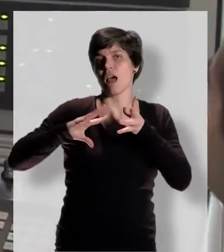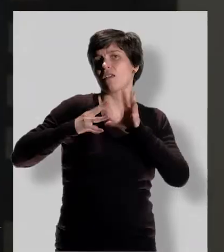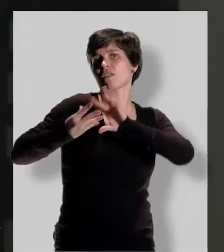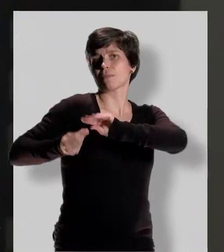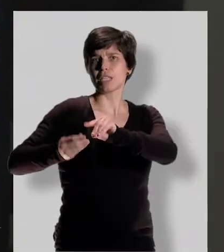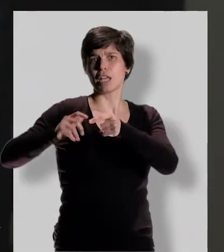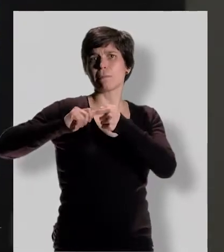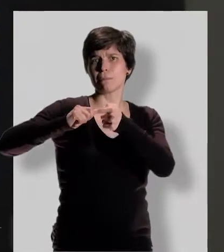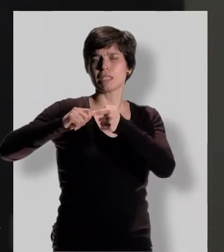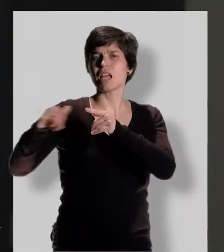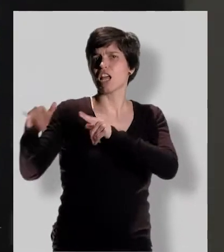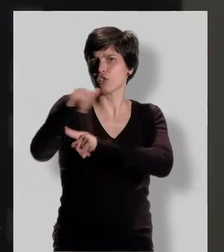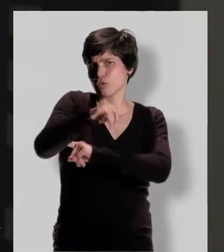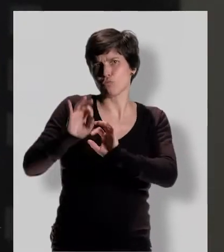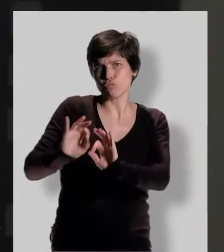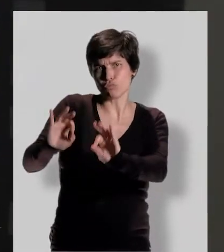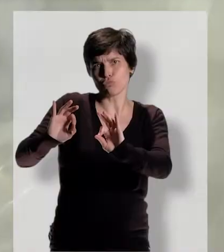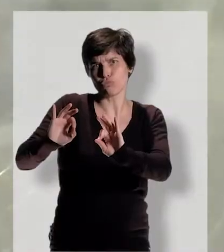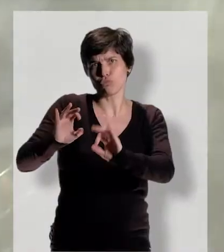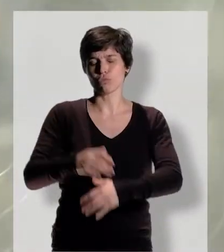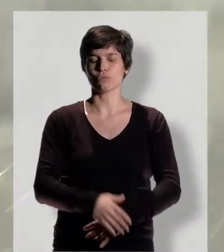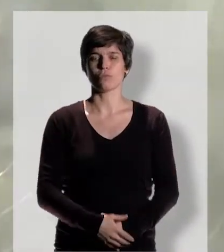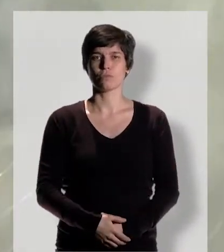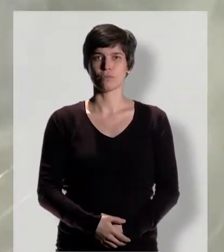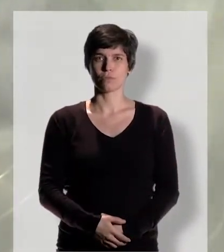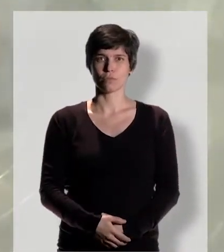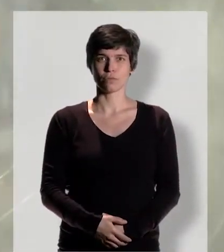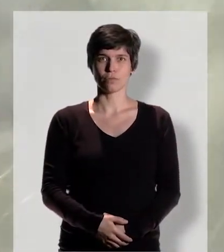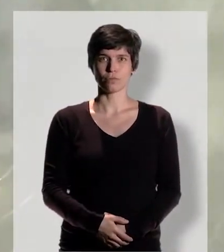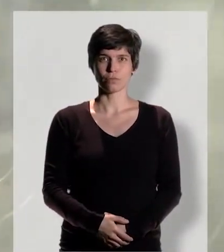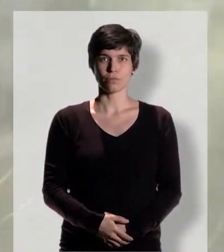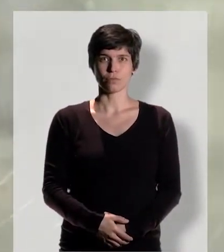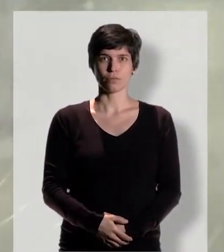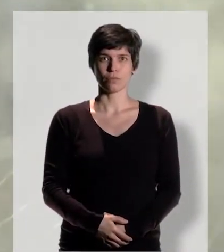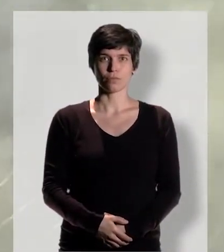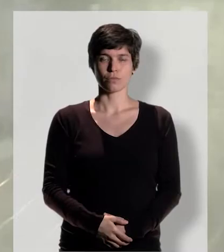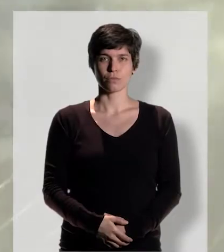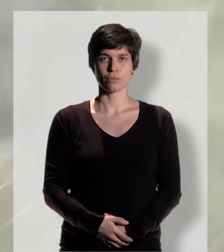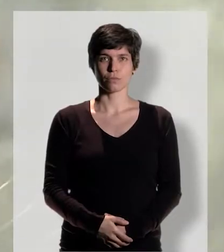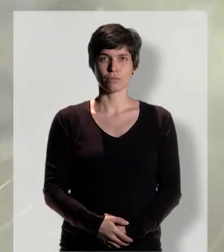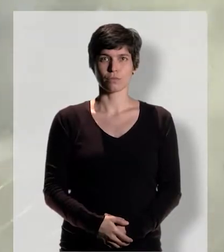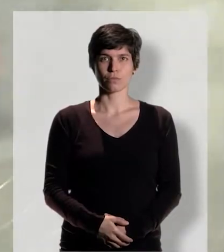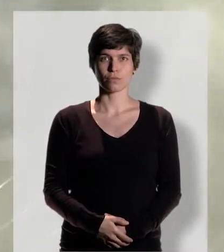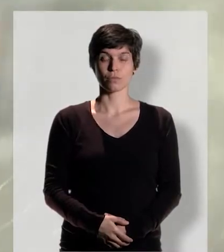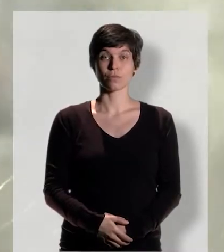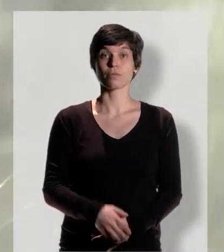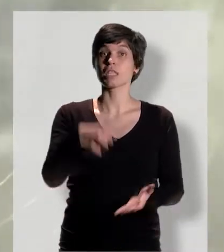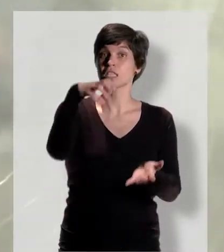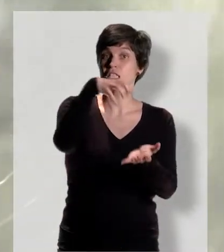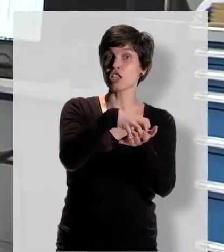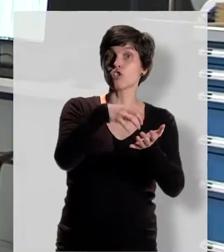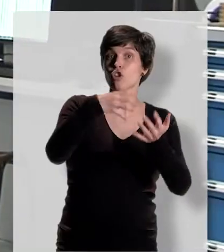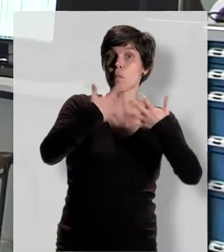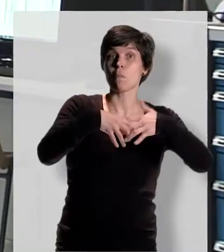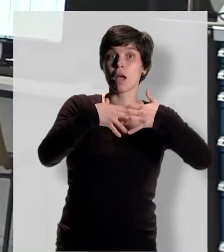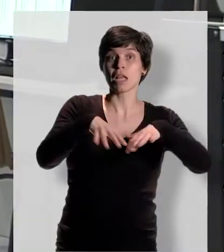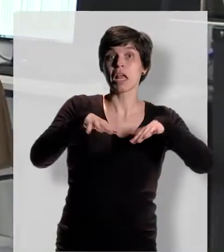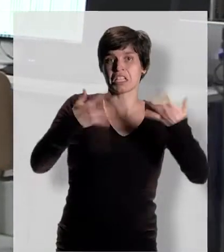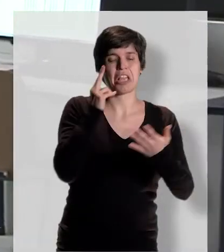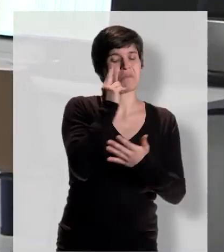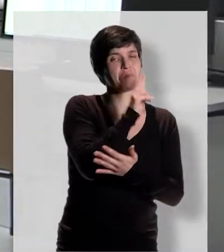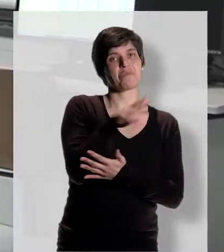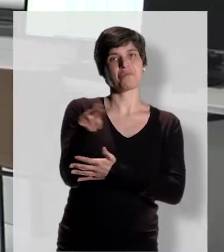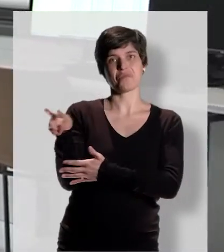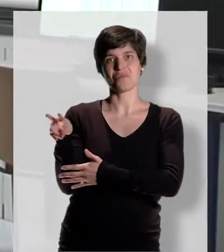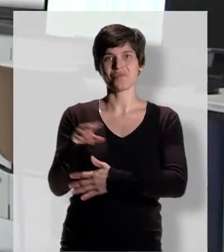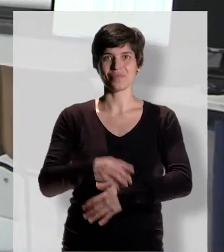makinak tamaina handikoak dire, pieza horritarako dauzelako prepareta. Ikusiko dugu zapurbet, ze makina